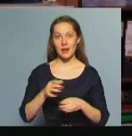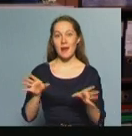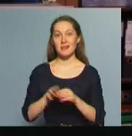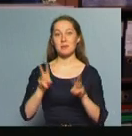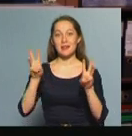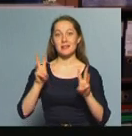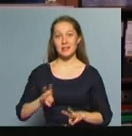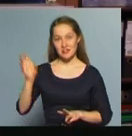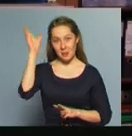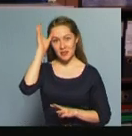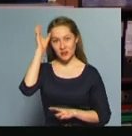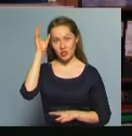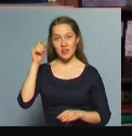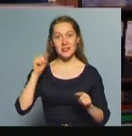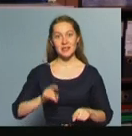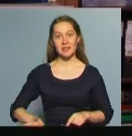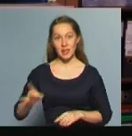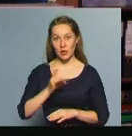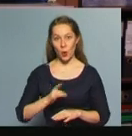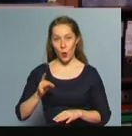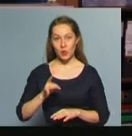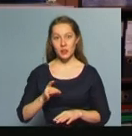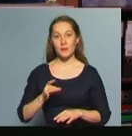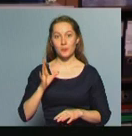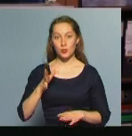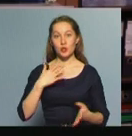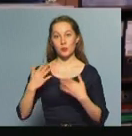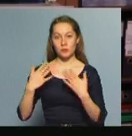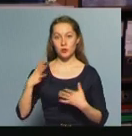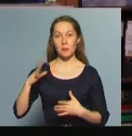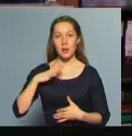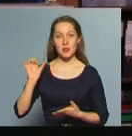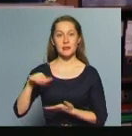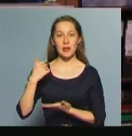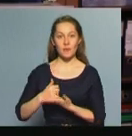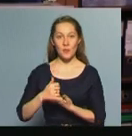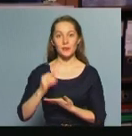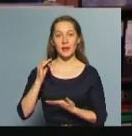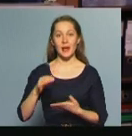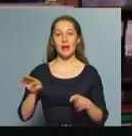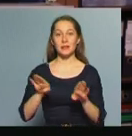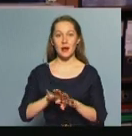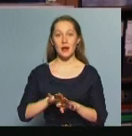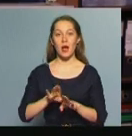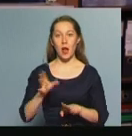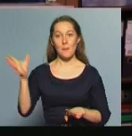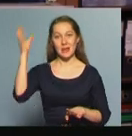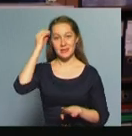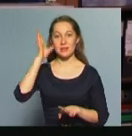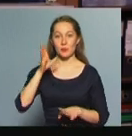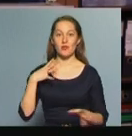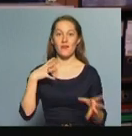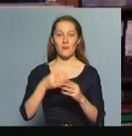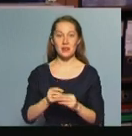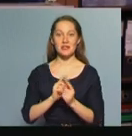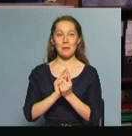просвещения России, и здесь, в регионе. Я разговаривал с Александром Владимировичем Бричалом. У него такая же позиция. Вместе будем бороться за то, чтобы